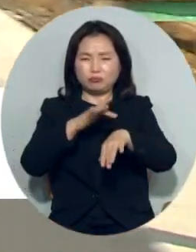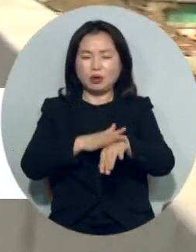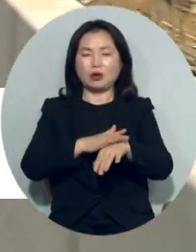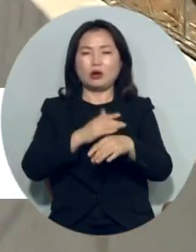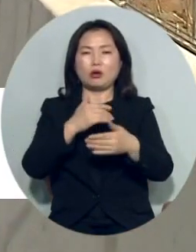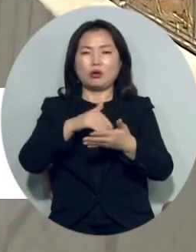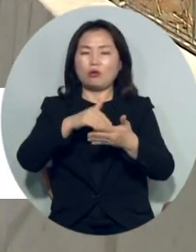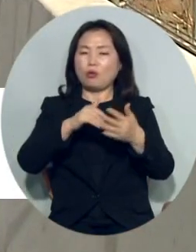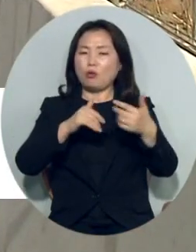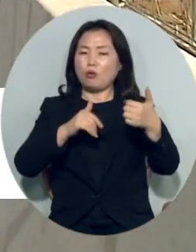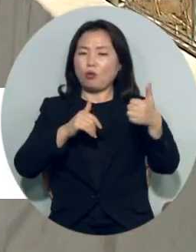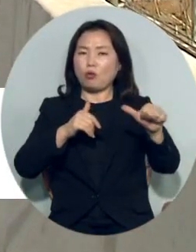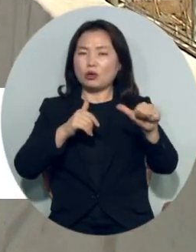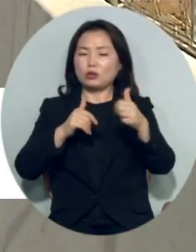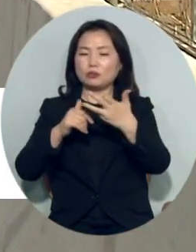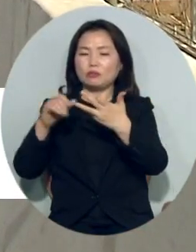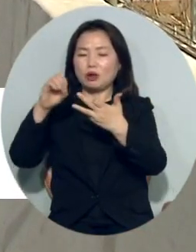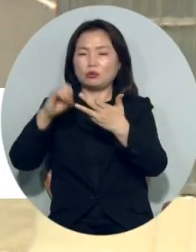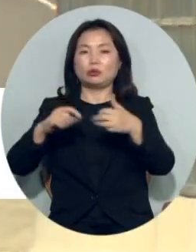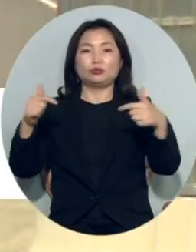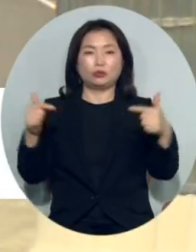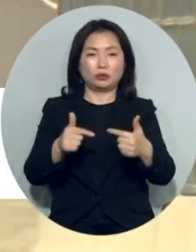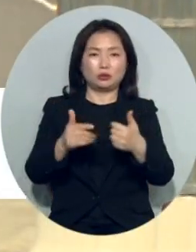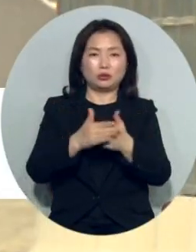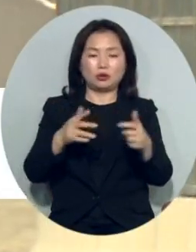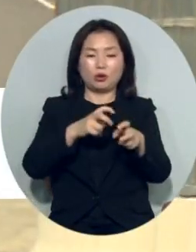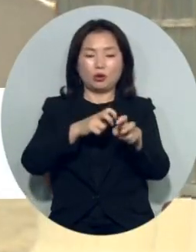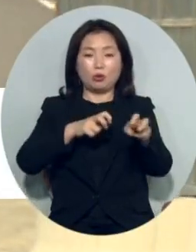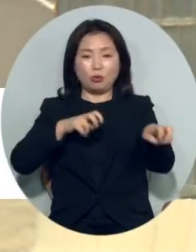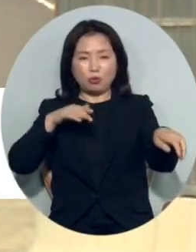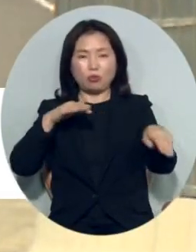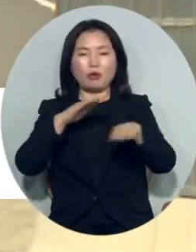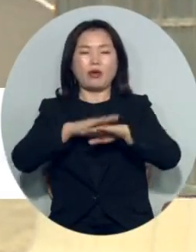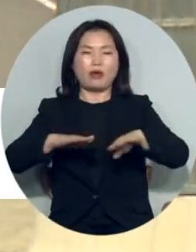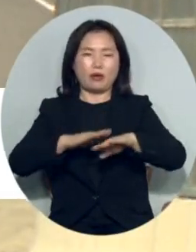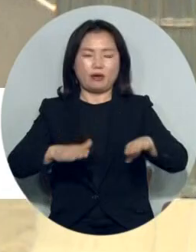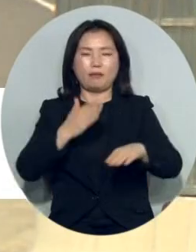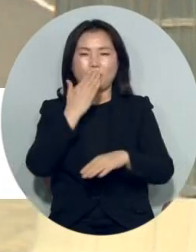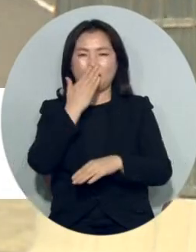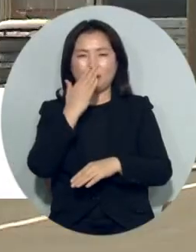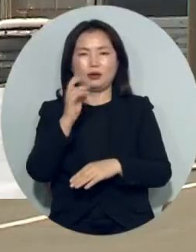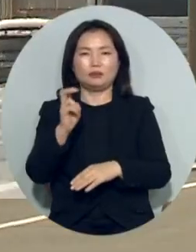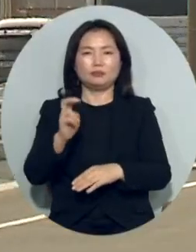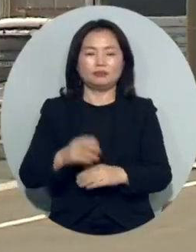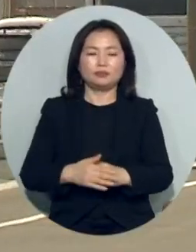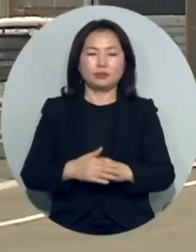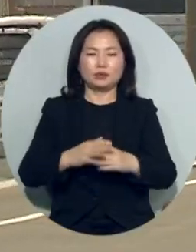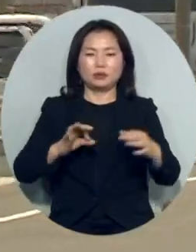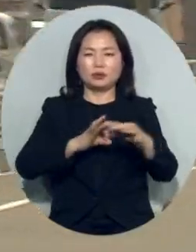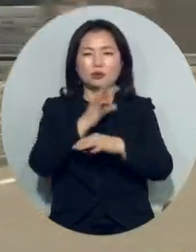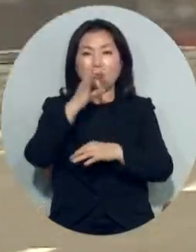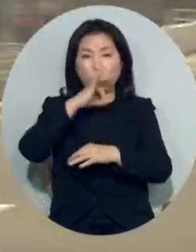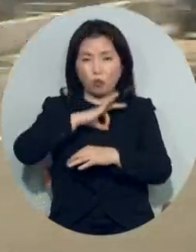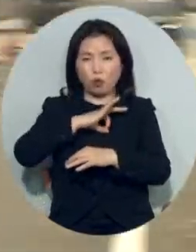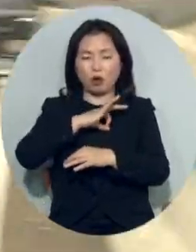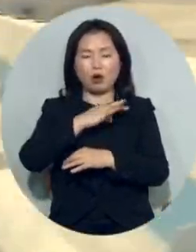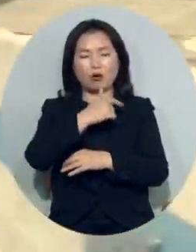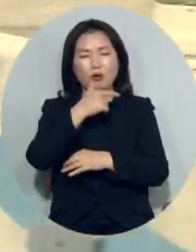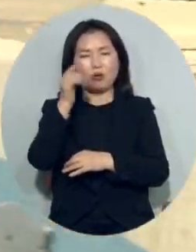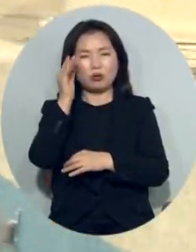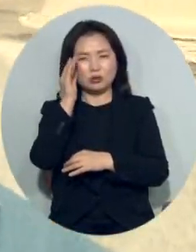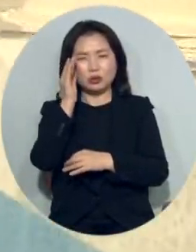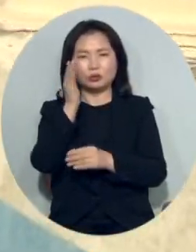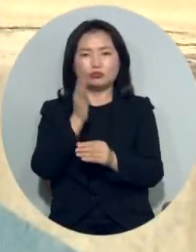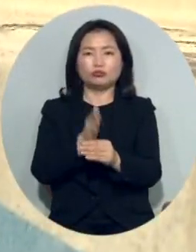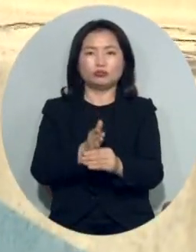교통량이 5에서 18% 감소하면서 교통 혼잡이 해소될 것으로 보입니다. 경제적 효과도 클 것으로